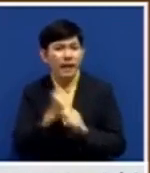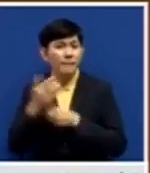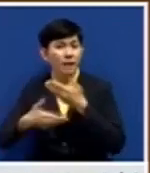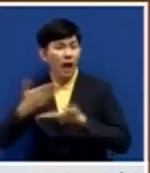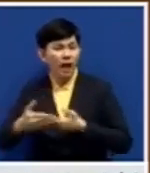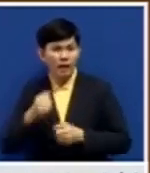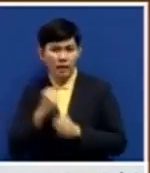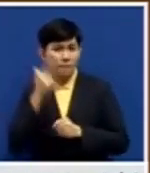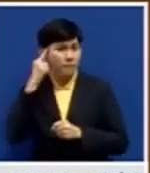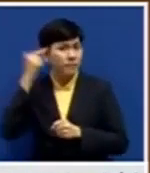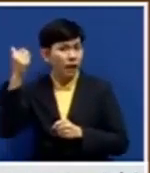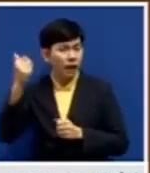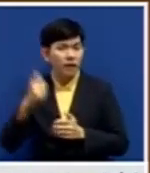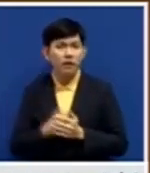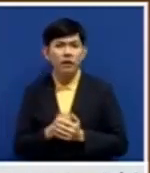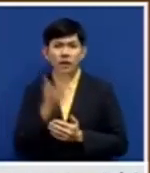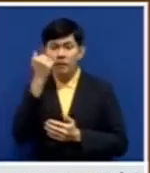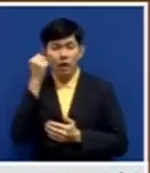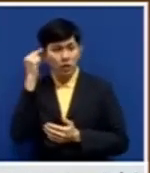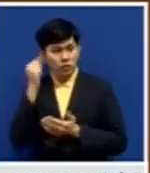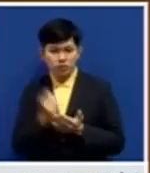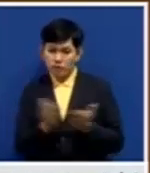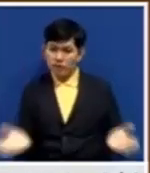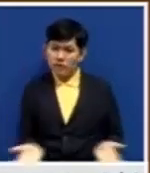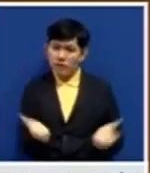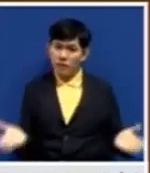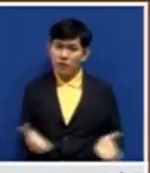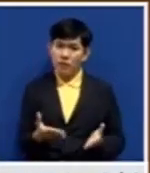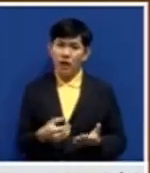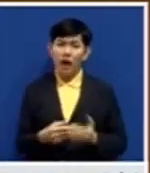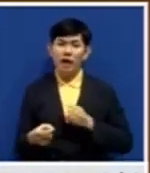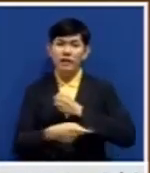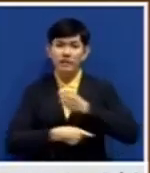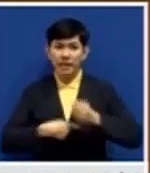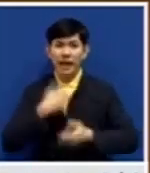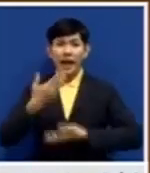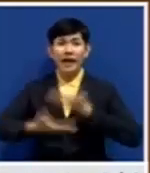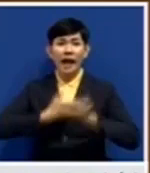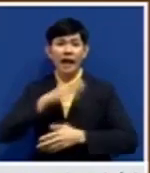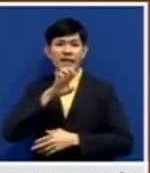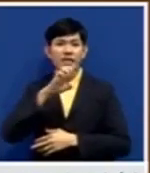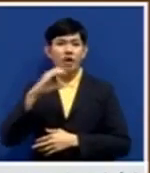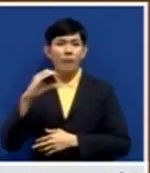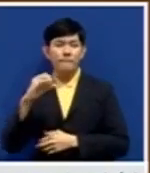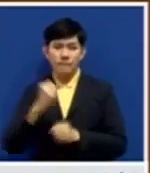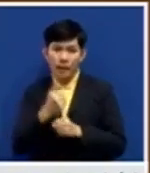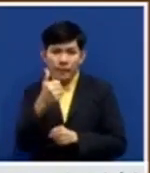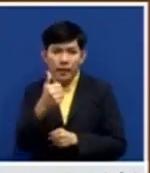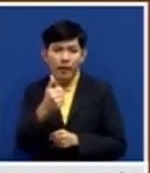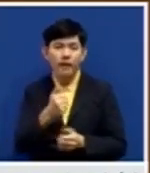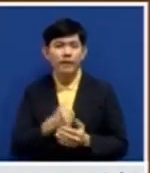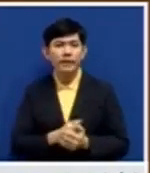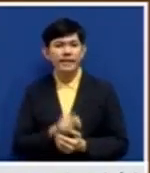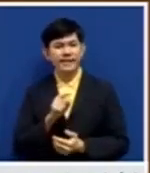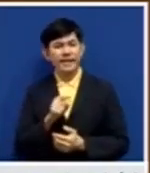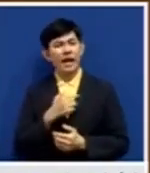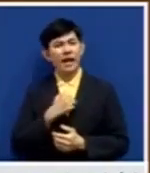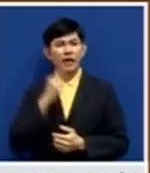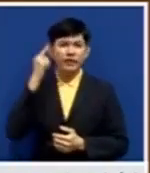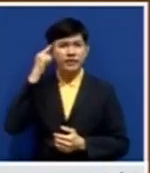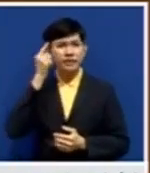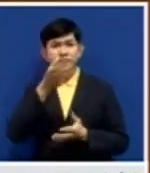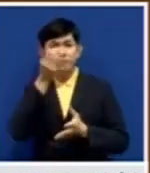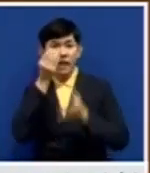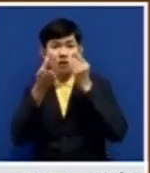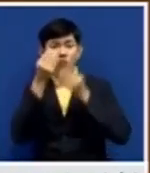จักสนับสนุนให้เกษตรกรเขาค้าขายผ่านอีคอมเมิร์ซได้สิ่งเหล่านี้เราพยายามเรียนรู้จากประเท